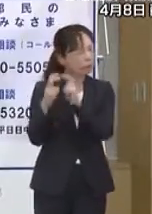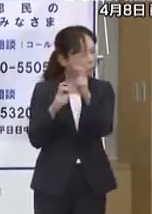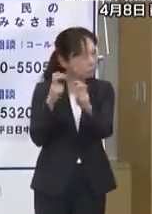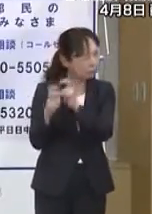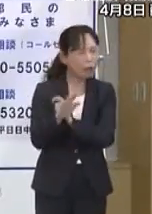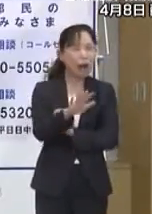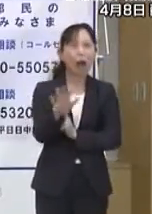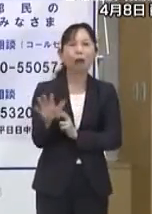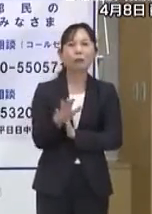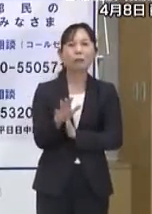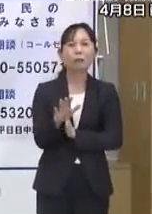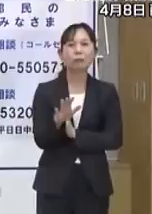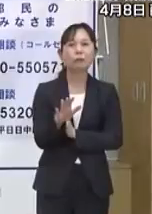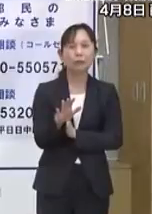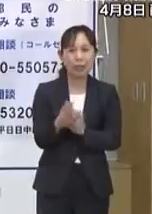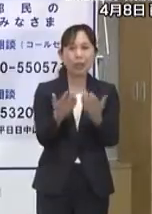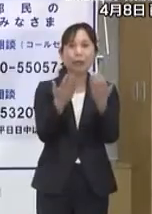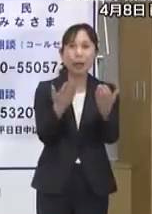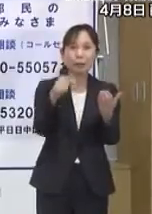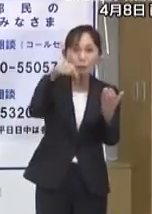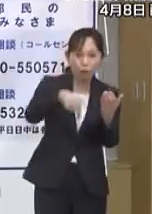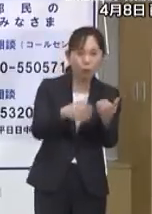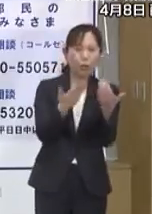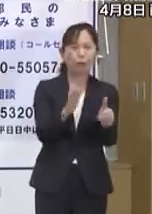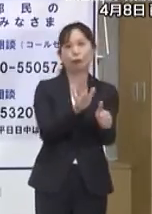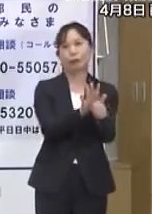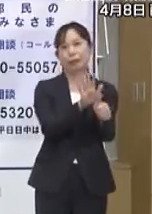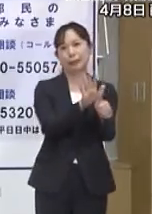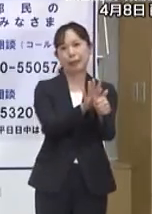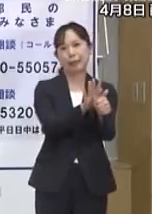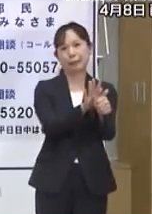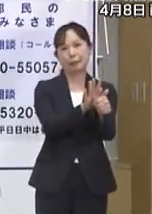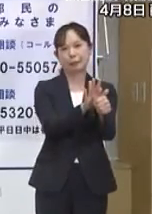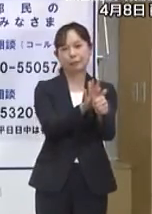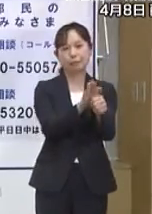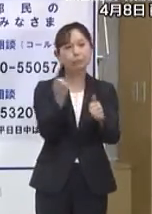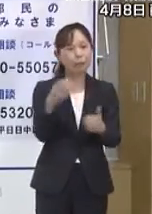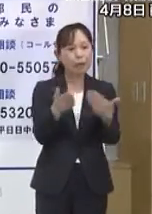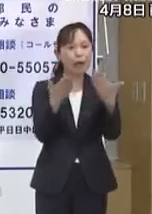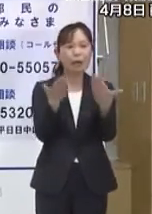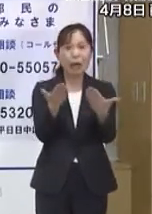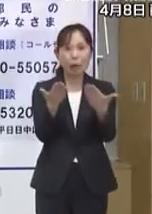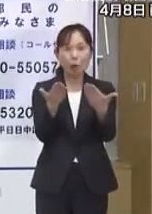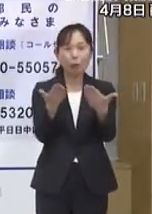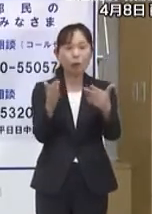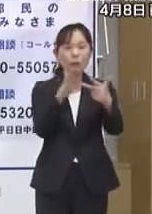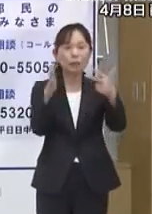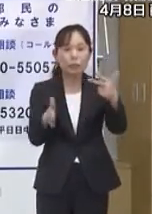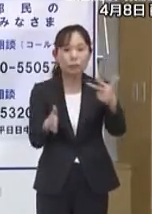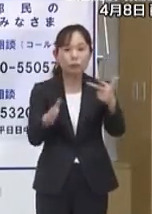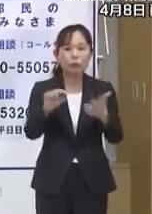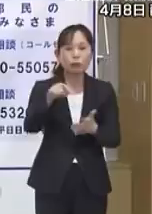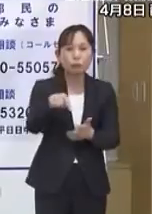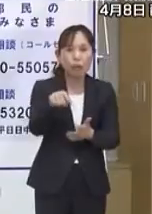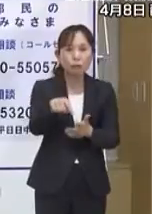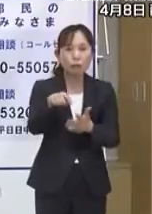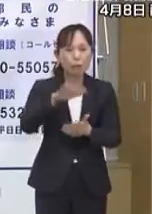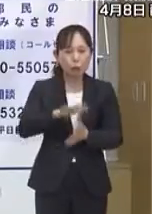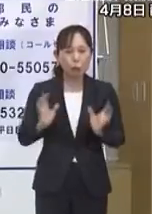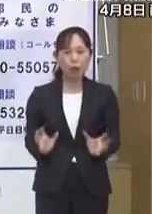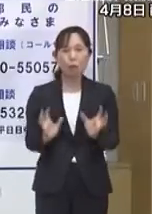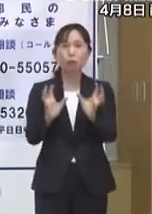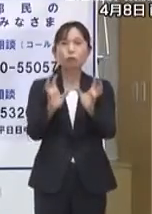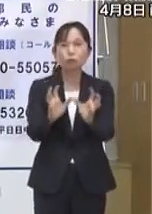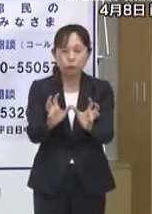家庭におけます学習支援それから学校の施設を活用した子供の居場所を